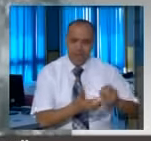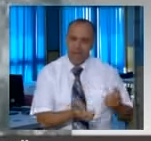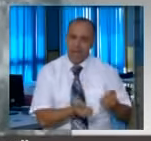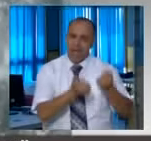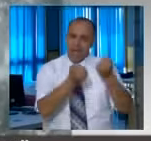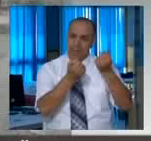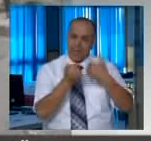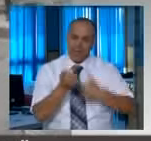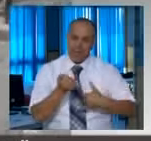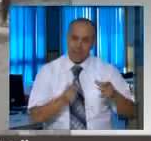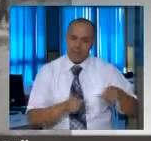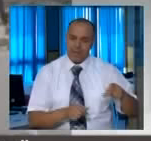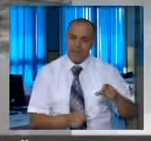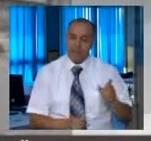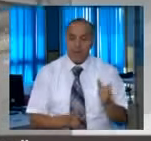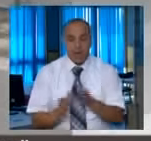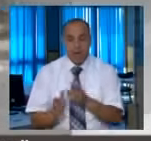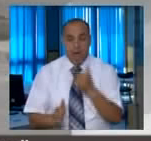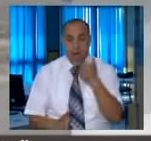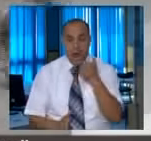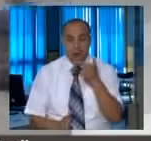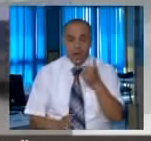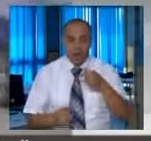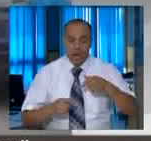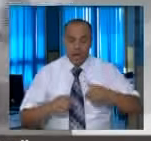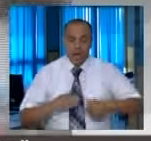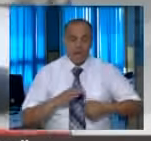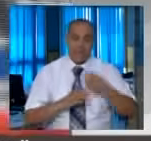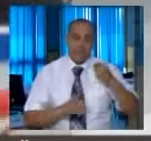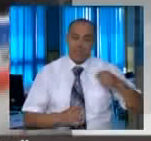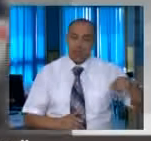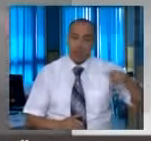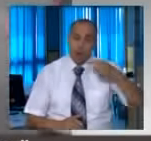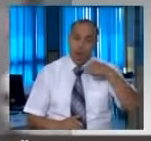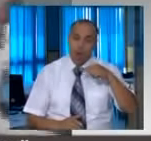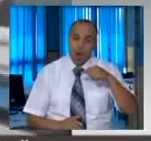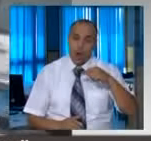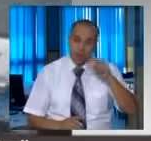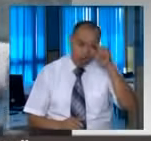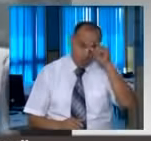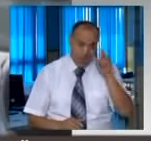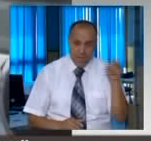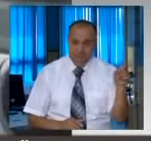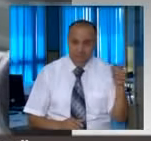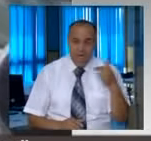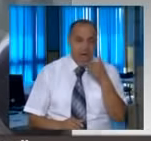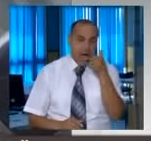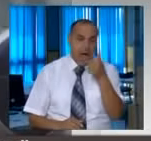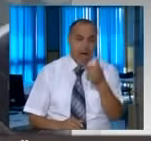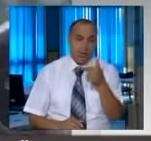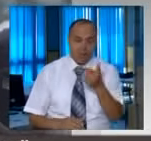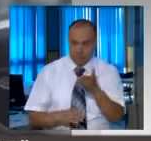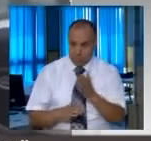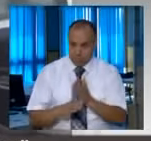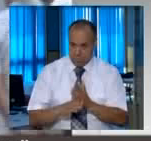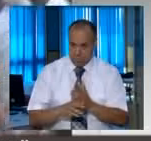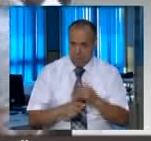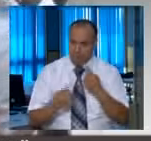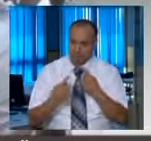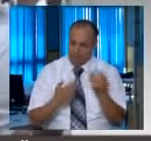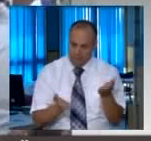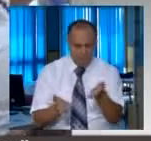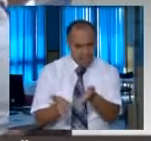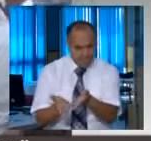كل اليمنيين. من جهته كان رئيس المجلس الحاكم المدعوم من الحوثيين قد عبر عن الاستعداد استئناف